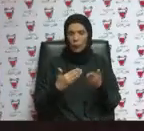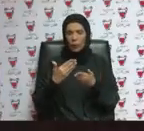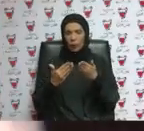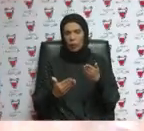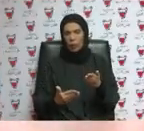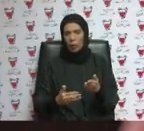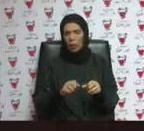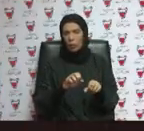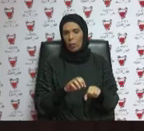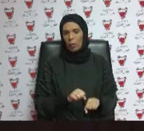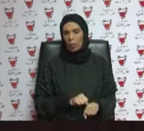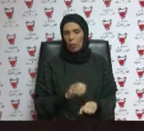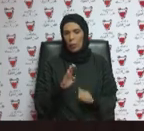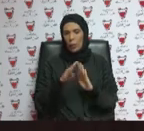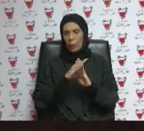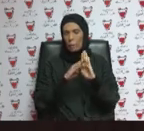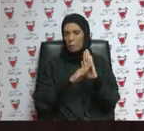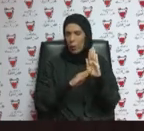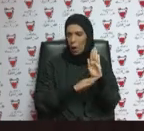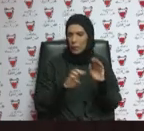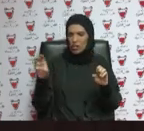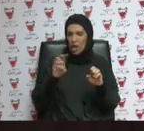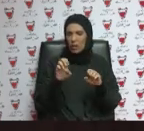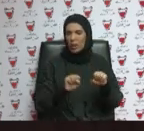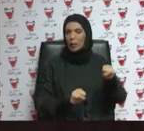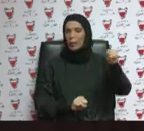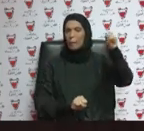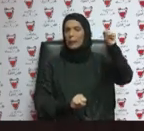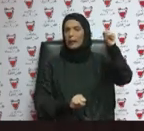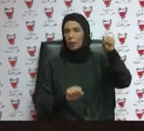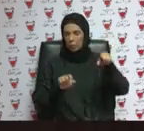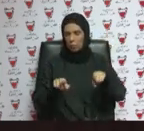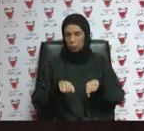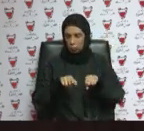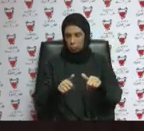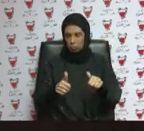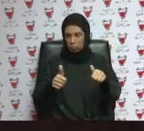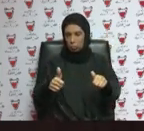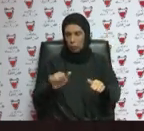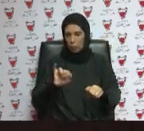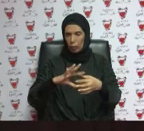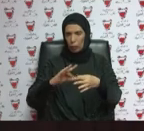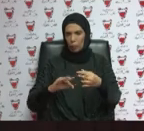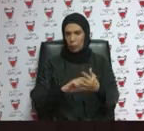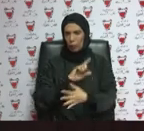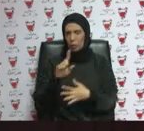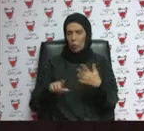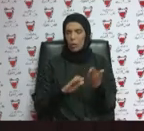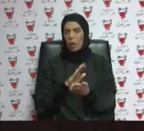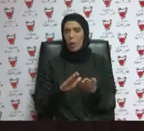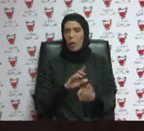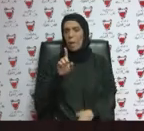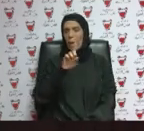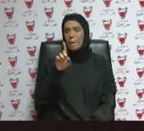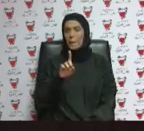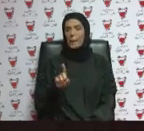تمكين لإعادة هيكلة برامجها لكي يعني تكون أكثر ملائمة للمؤسسات المتوسطة والصغيرة في تجاوز هذه الأزمة. سؤالي هو